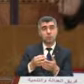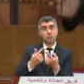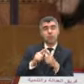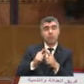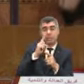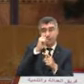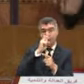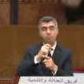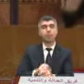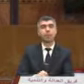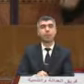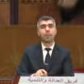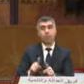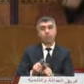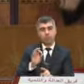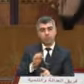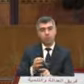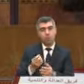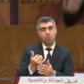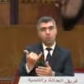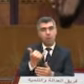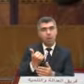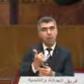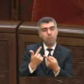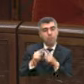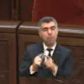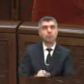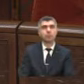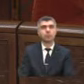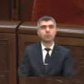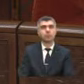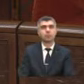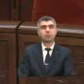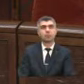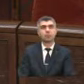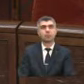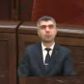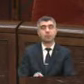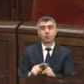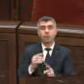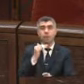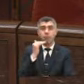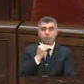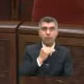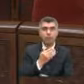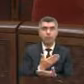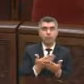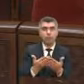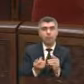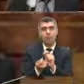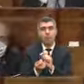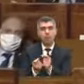قاسية كانت معاه كذلك فرص واعدة. أحد الفرص هي الفرصة ديال تسريع وتيرة